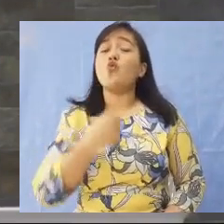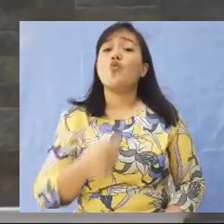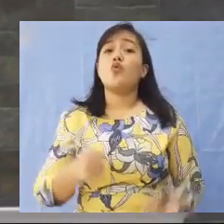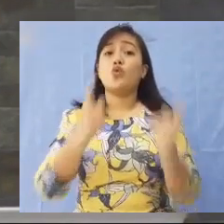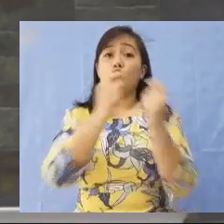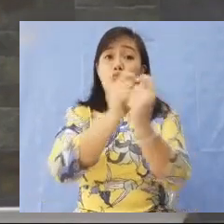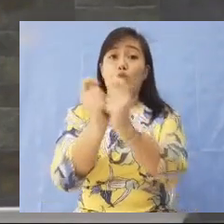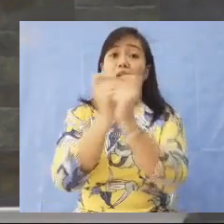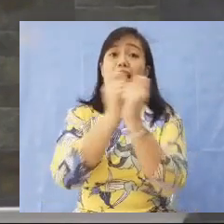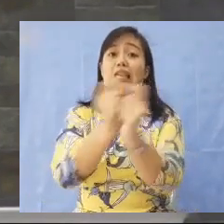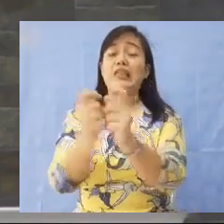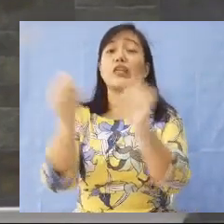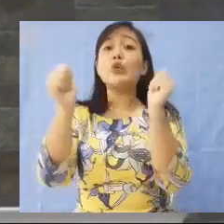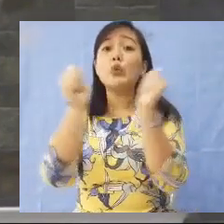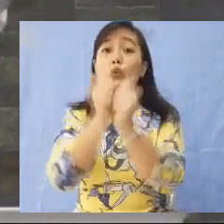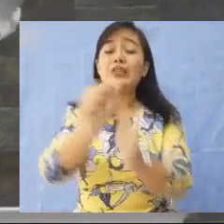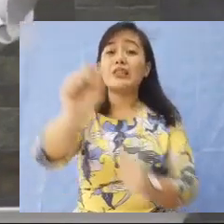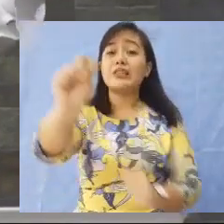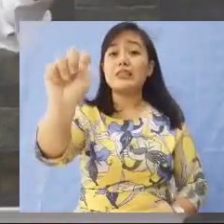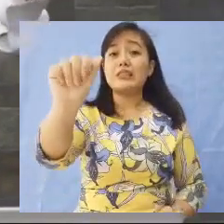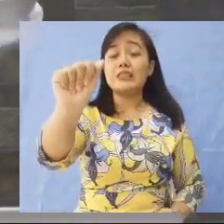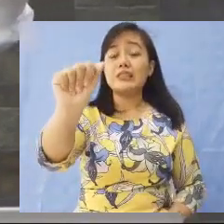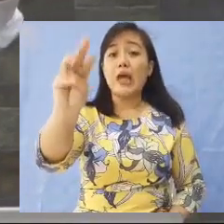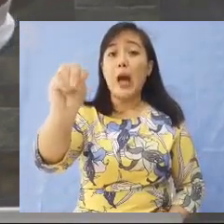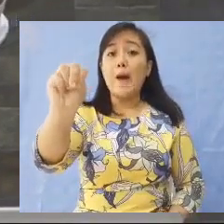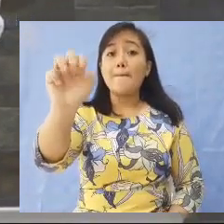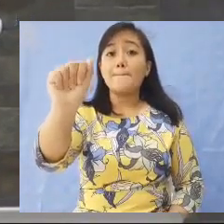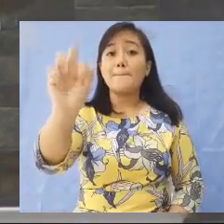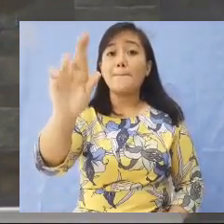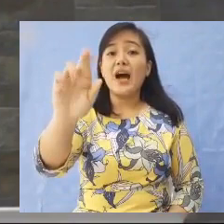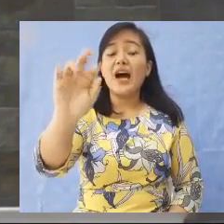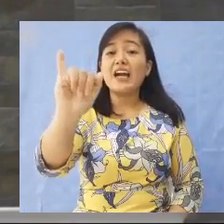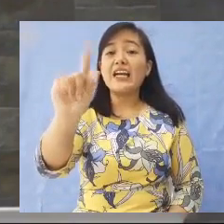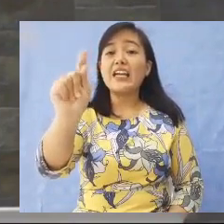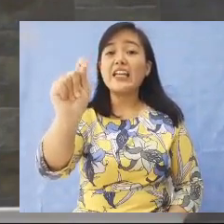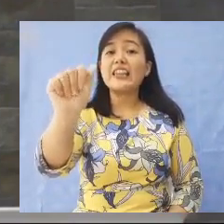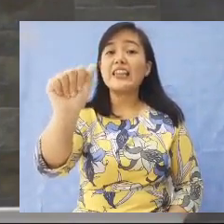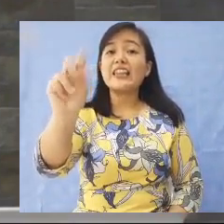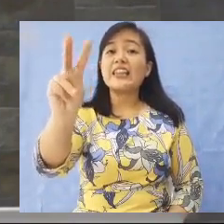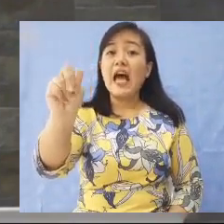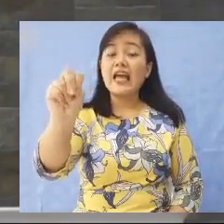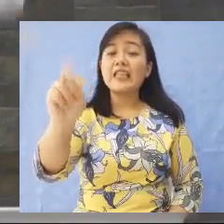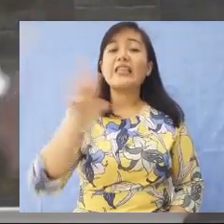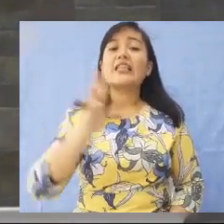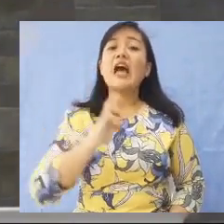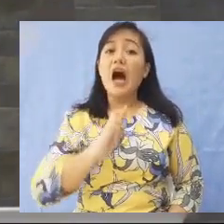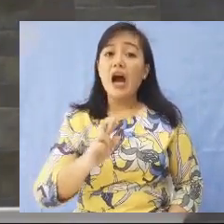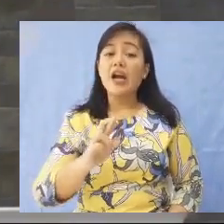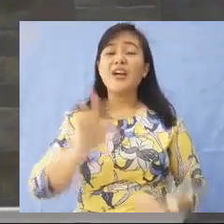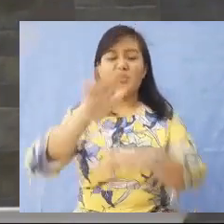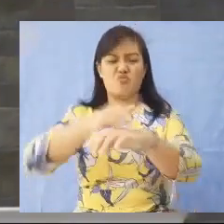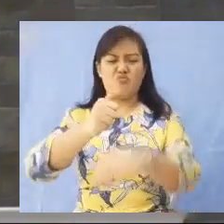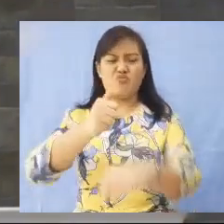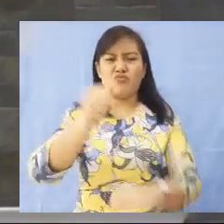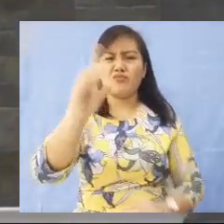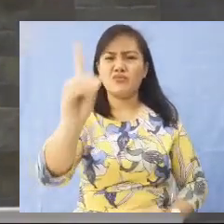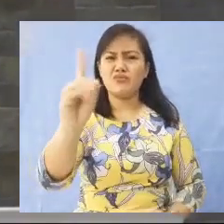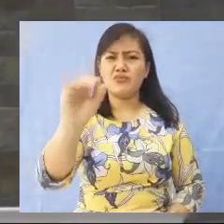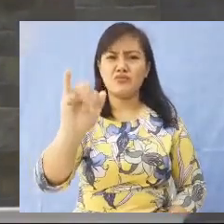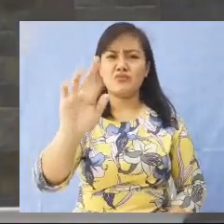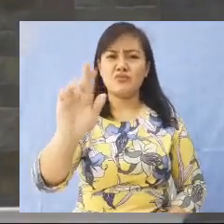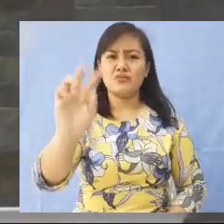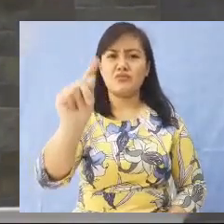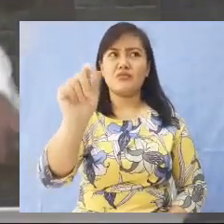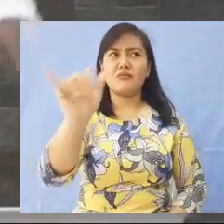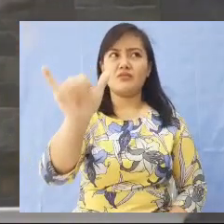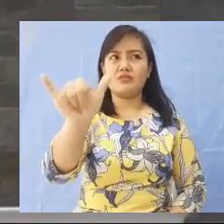because alam nila that they were chosen nation. So kaya ganun na lang kataas, ganun sila kayabang,